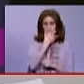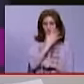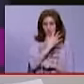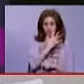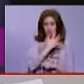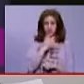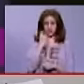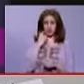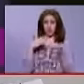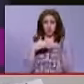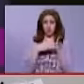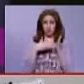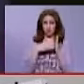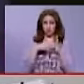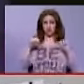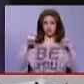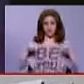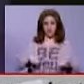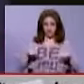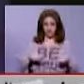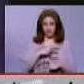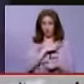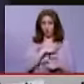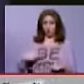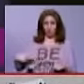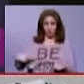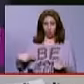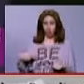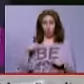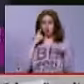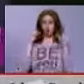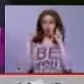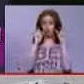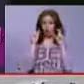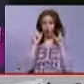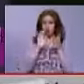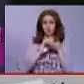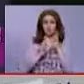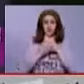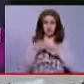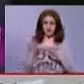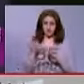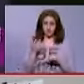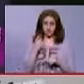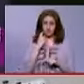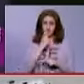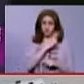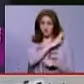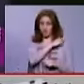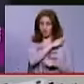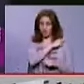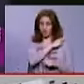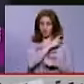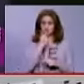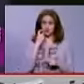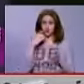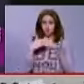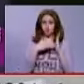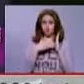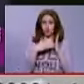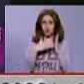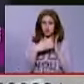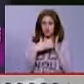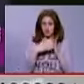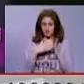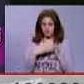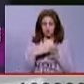جدا، والمكاتب والادارات بلا رقيب او حسيب. مباحث مركز ناصر ظبطت موظف بالوحده المحليه